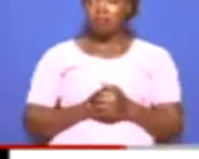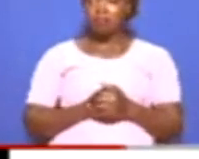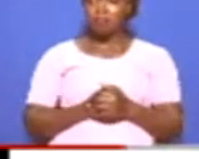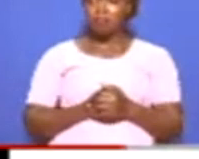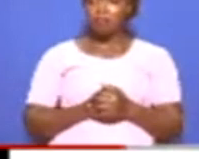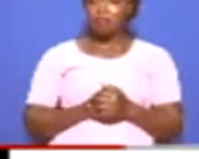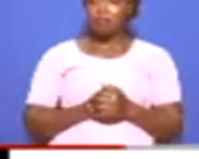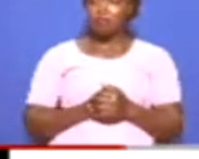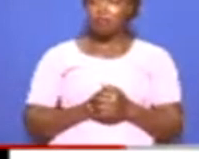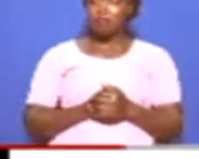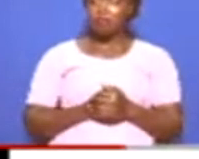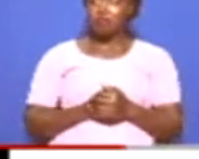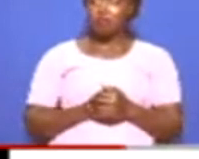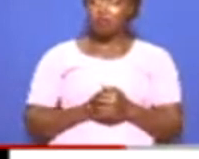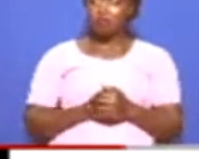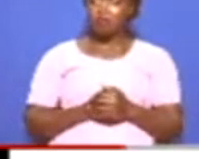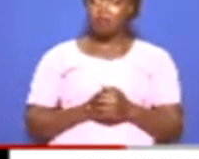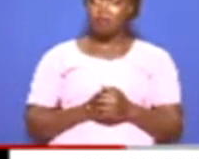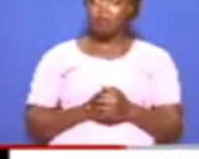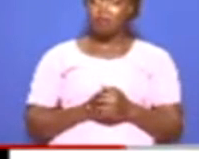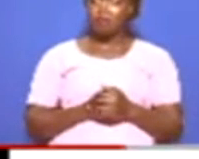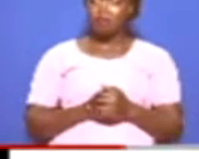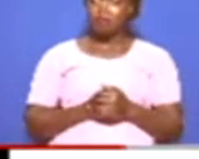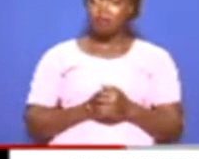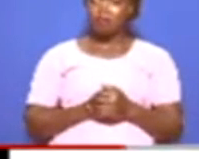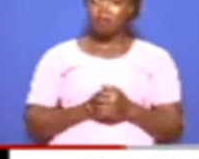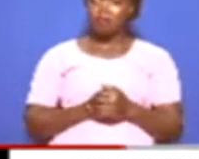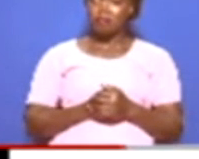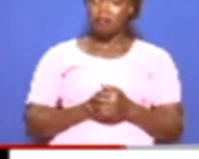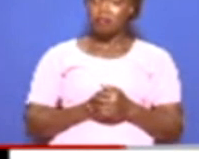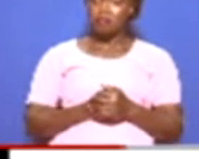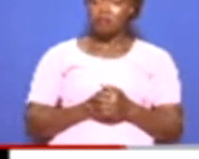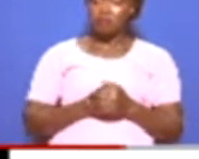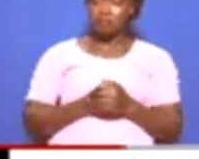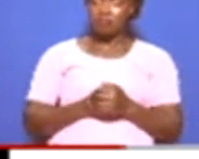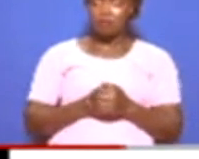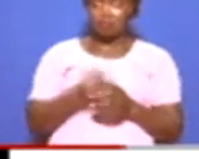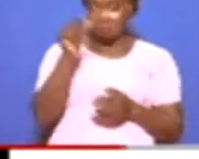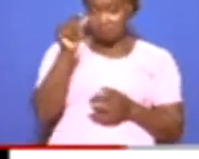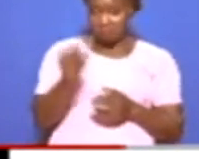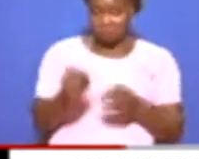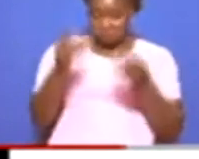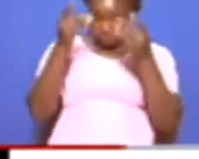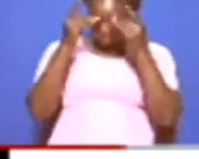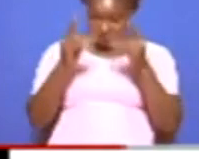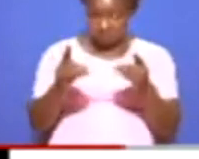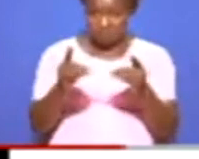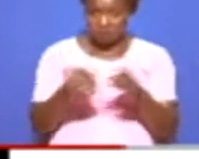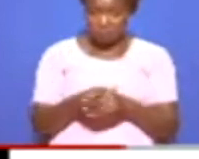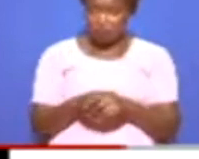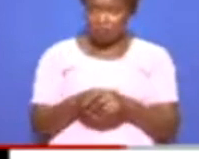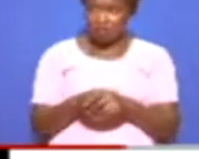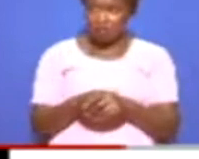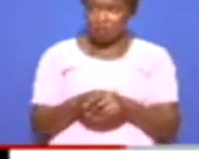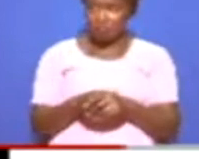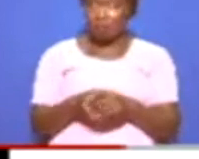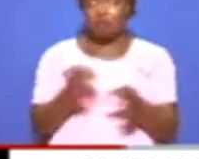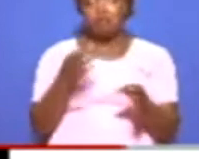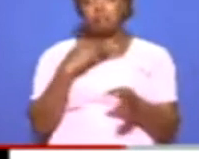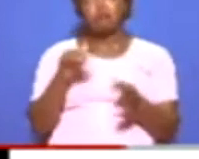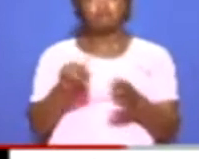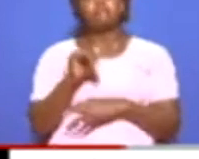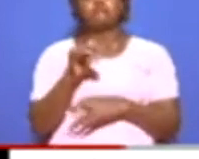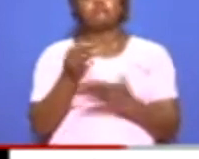Mara nyingi utapata ni uamuzi wa mtu kibinafsi. Kitaka niruke hapa